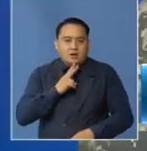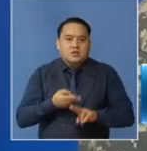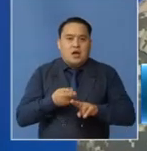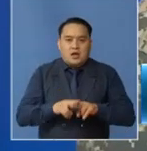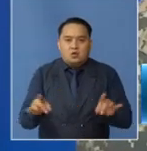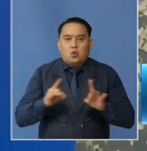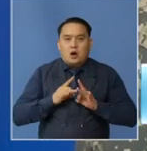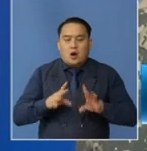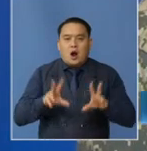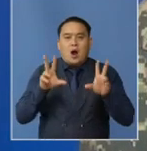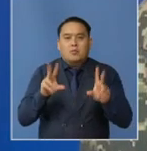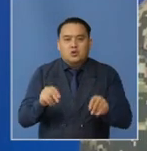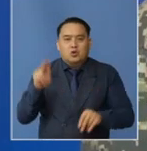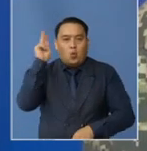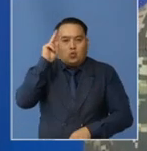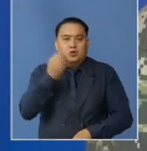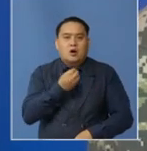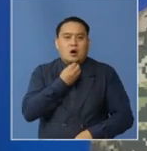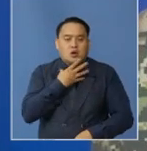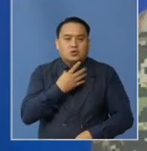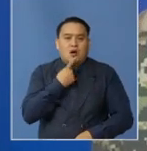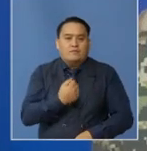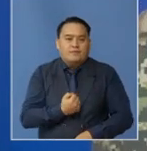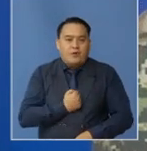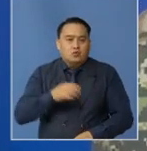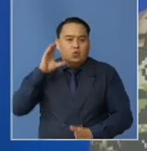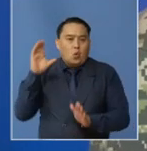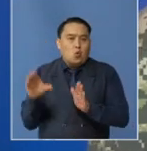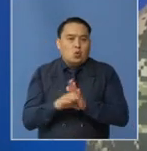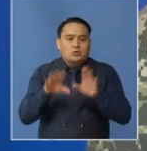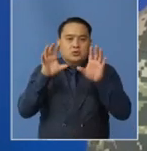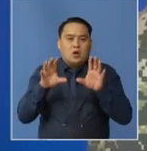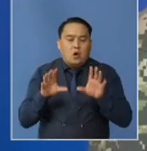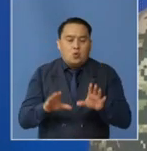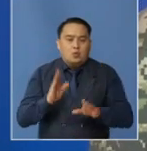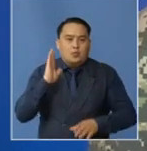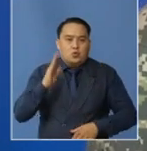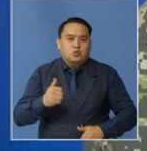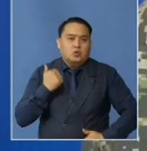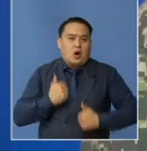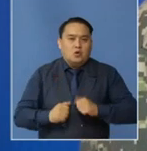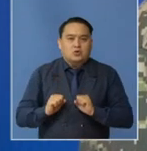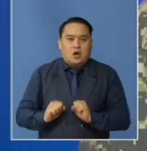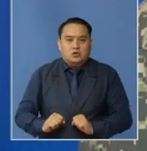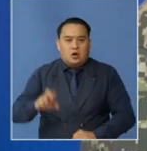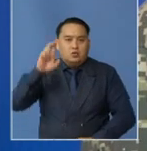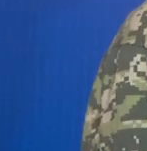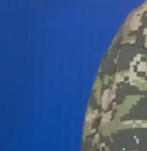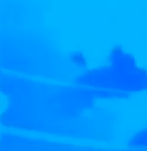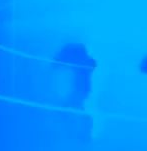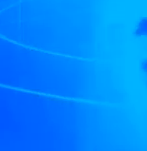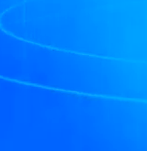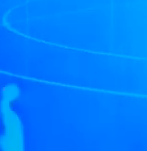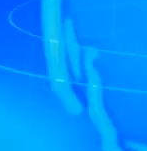церемонии. Обещаем прилежно учиться основам военной жизни. Надеюсь, что в будущем мы станем достойными гражданами нашей страны.